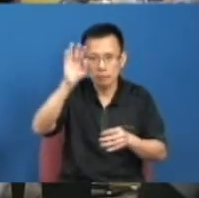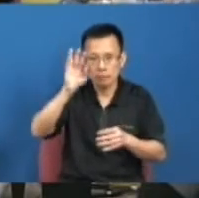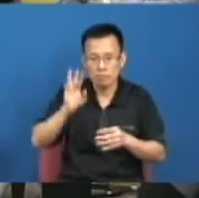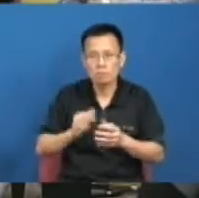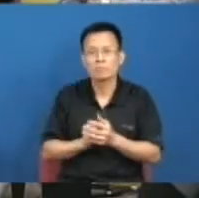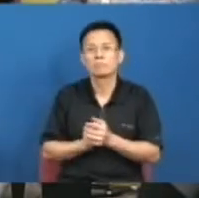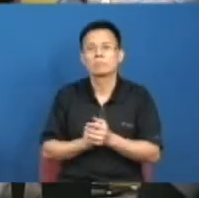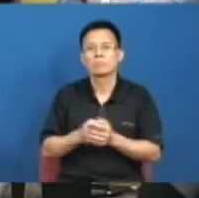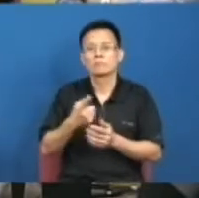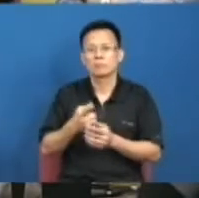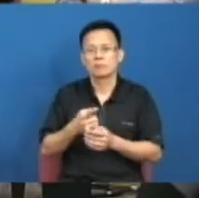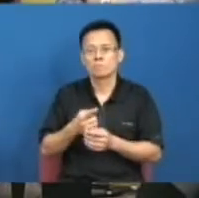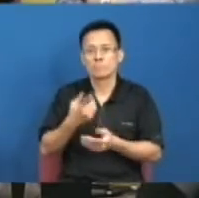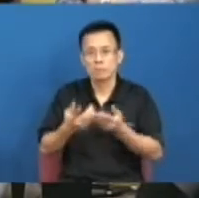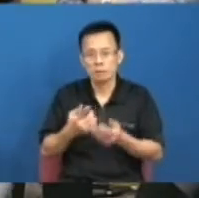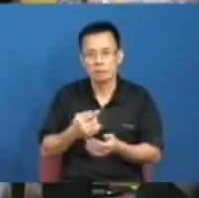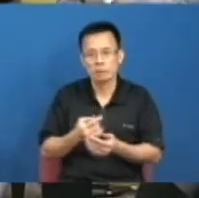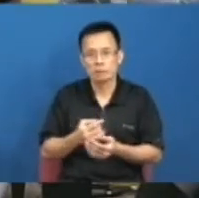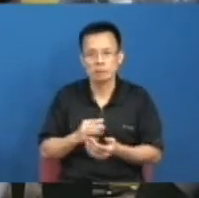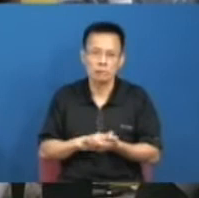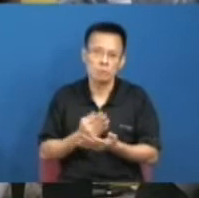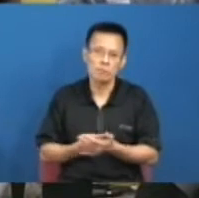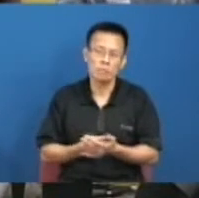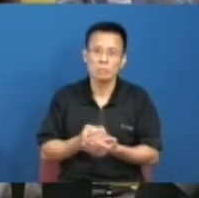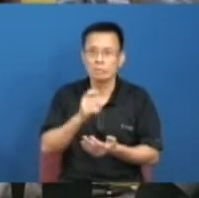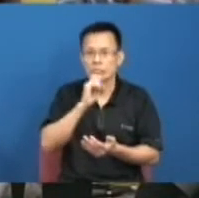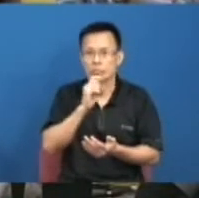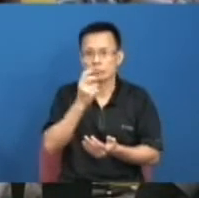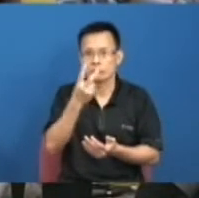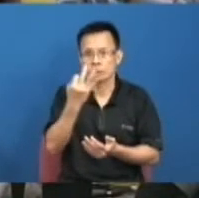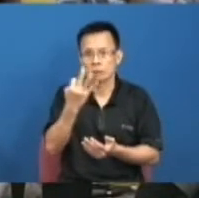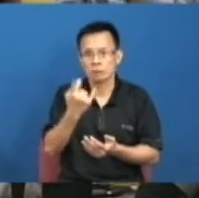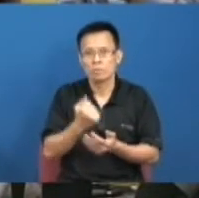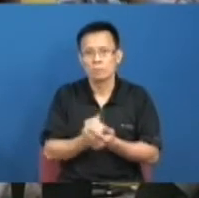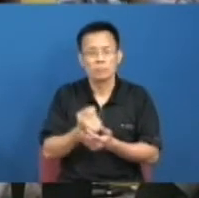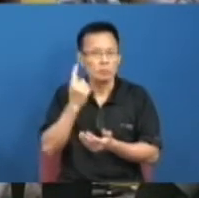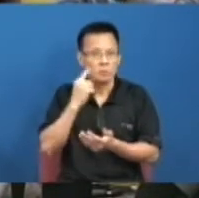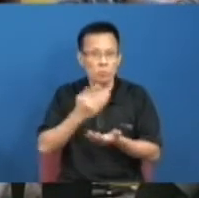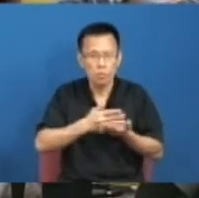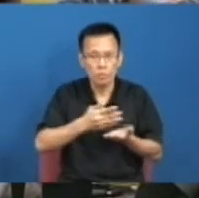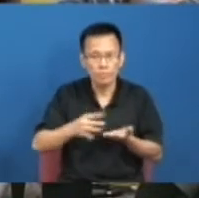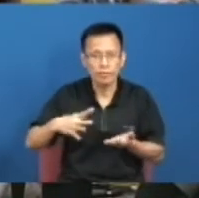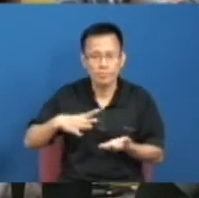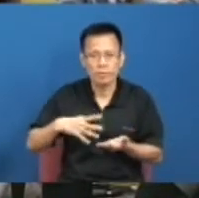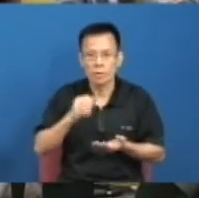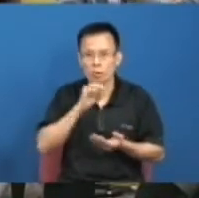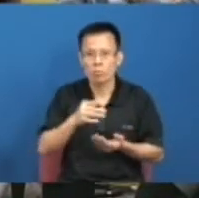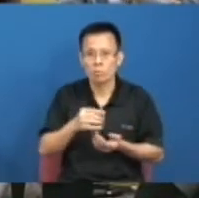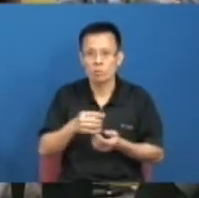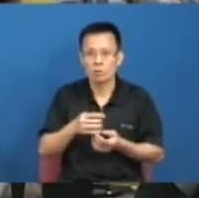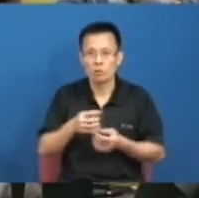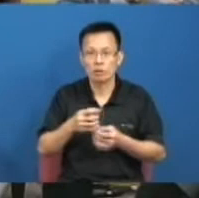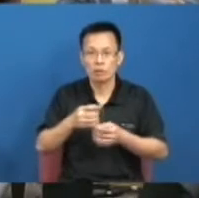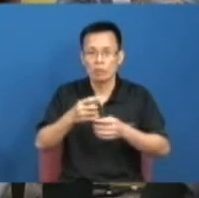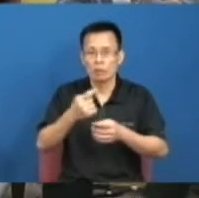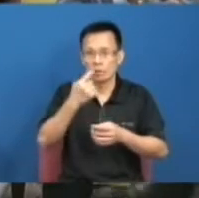到你會產生呢個問題出現啫嘛。 不過都仲有兩三樣嘢，我都覺得想分享嘅就係，如果你講開鋁窗咧，我都遇到就係